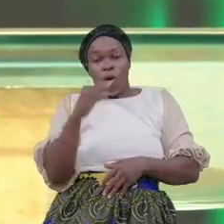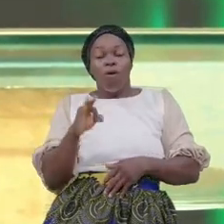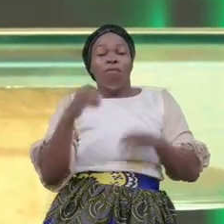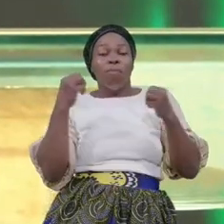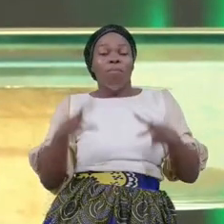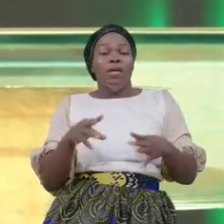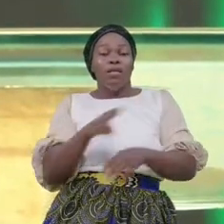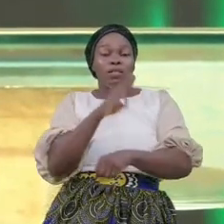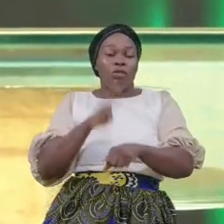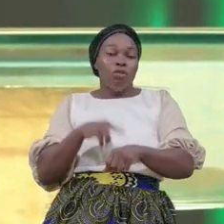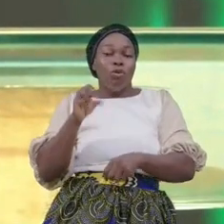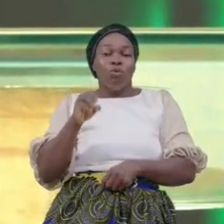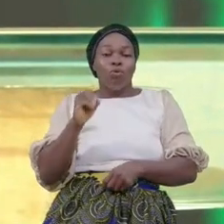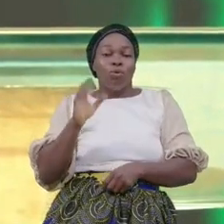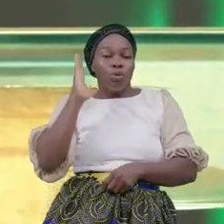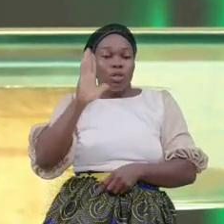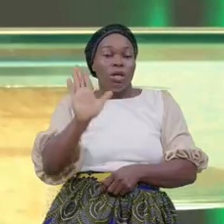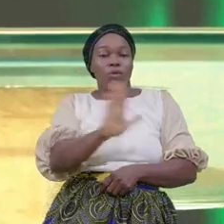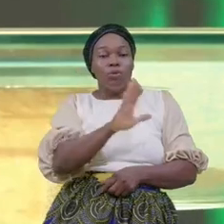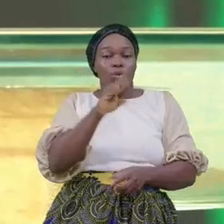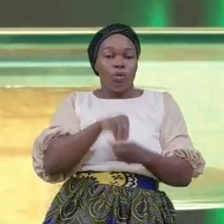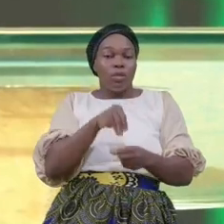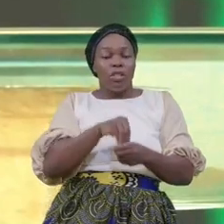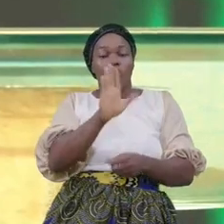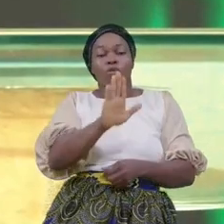dit, telle sera ta postérité.